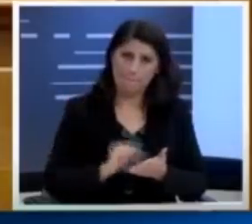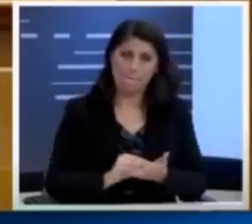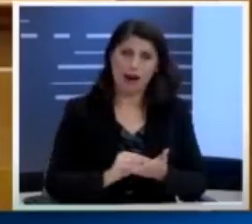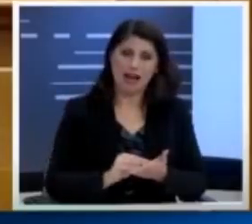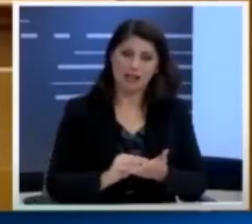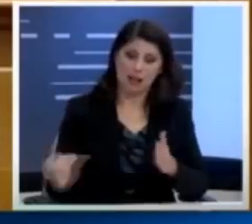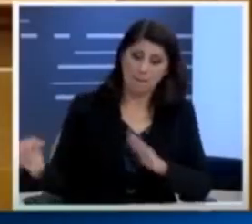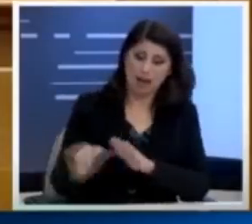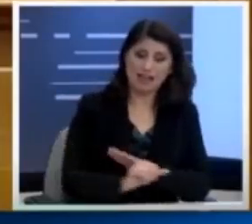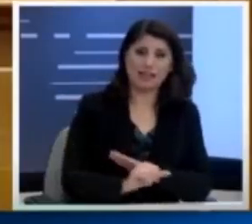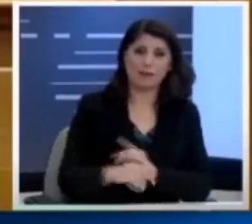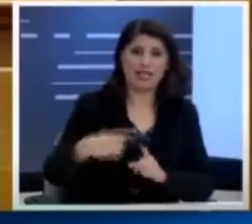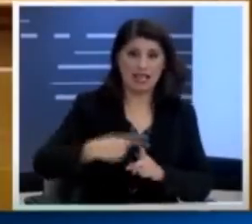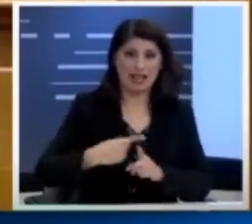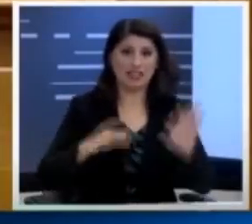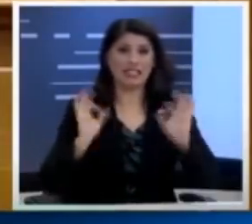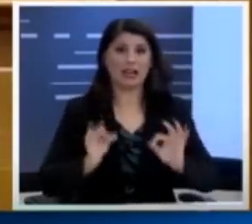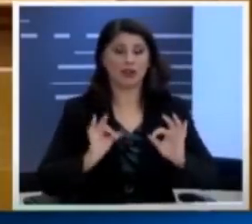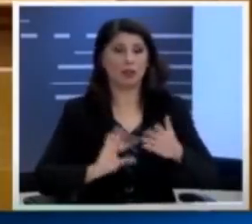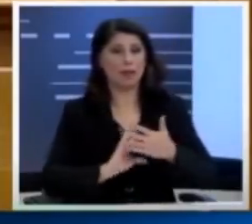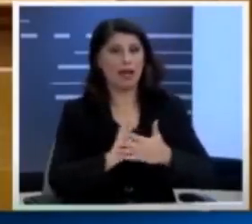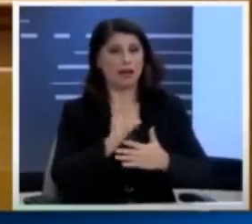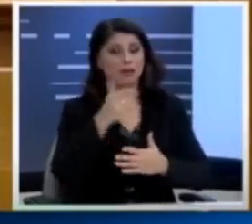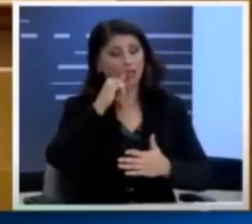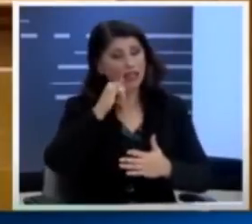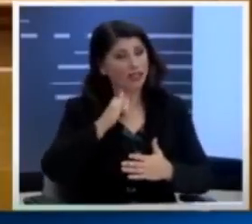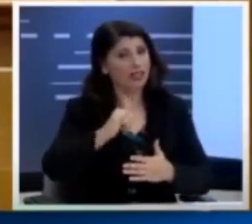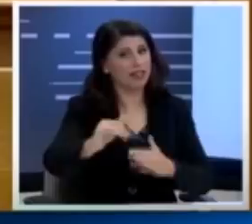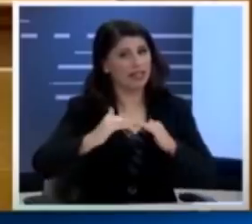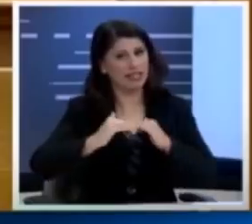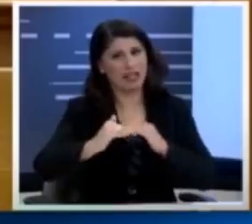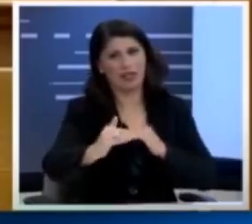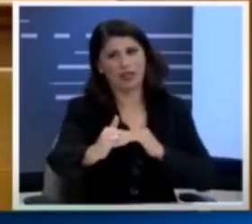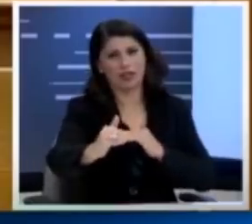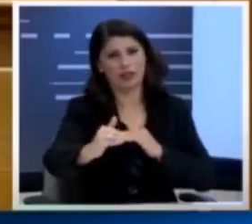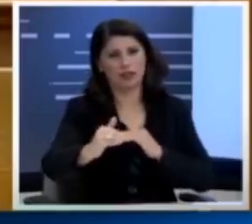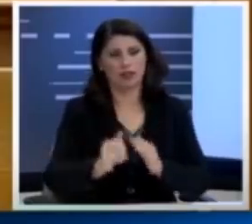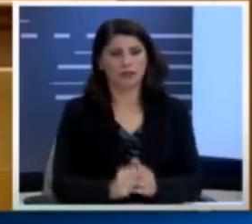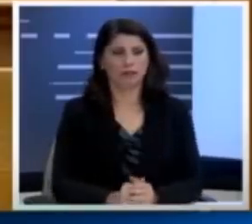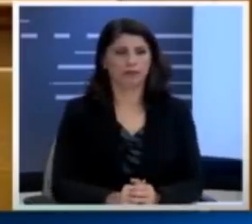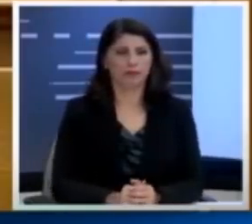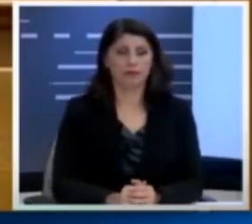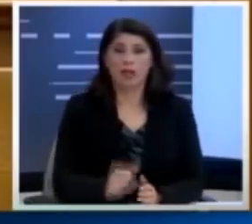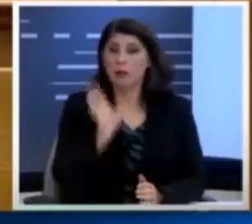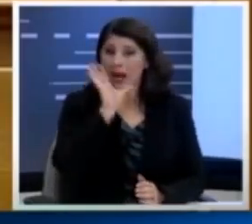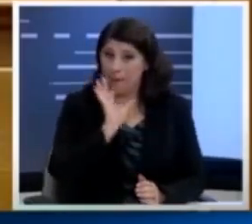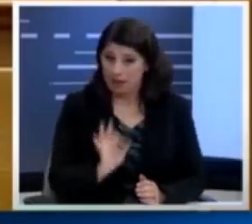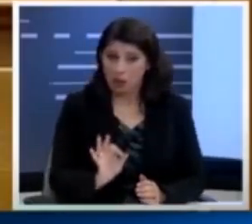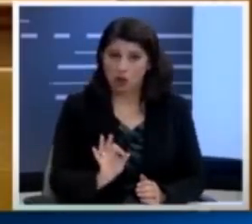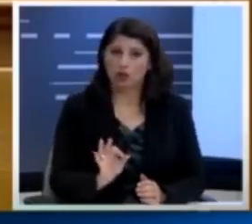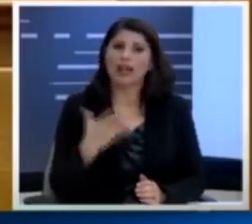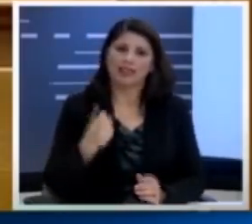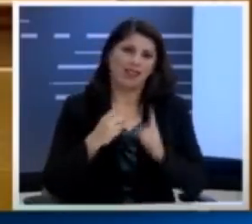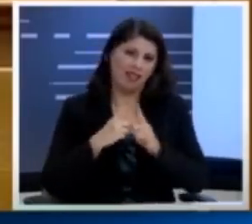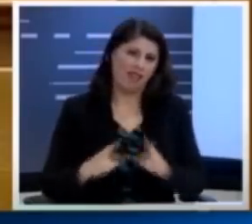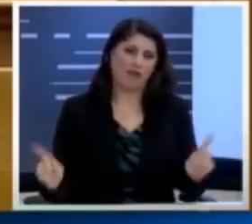στην κανονικότητα μιας ανάπτυξης που θα είναι διαρκής και σταθερή. Η πραγματικότητα όμως